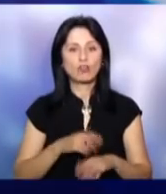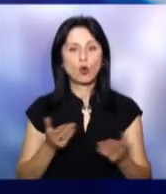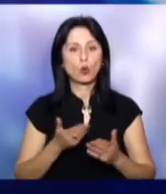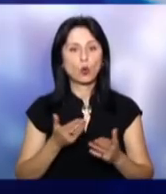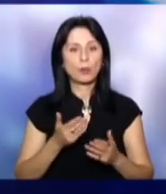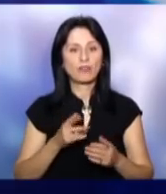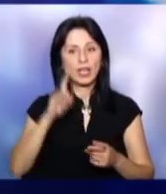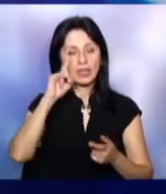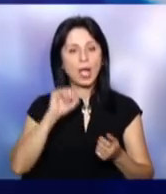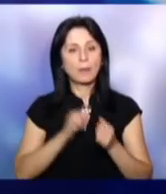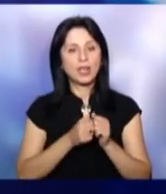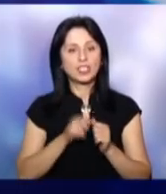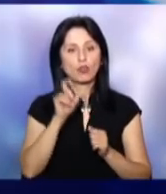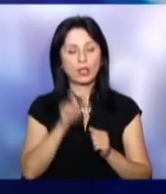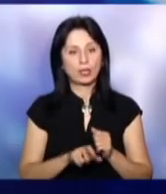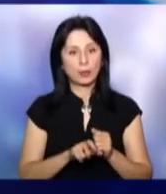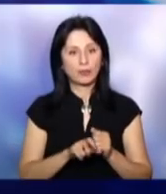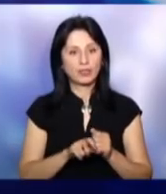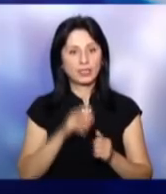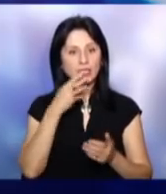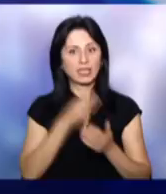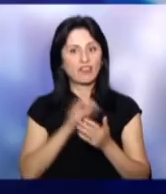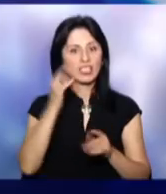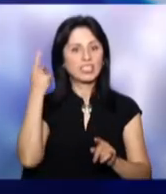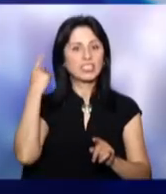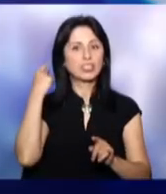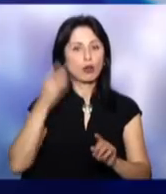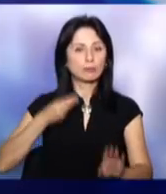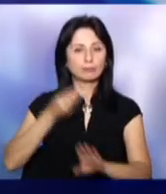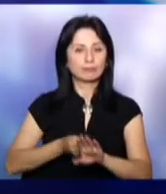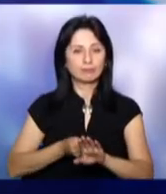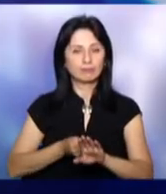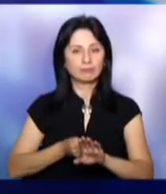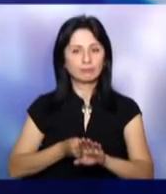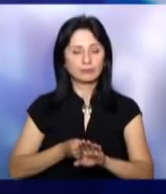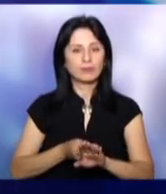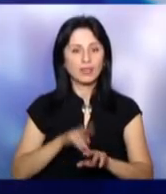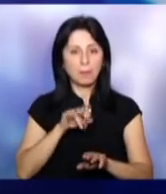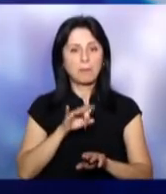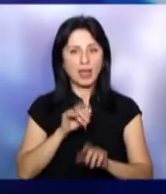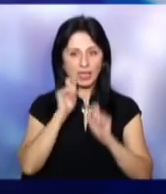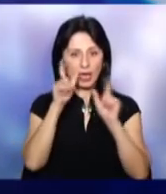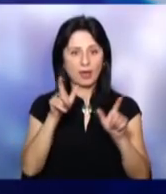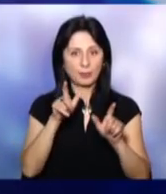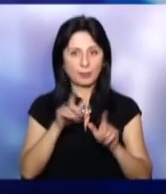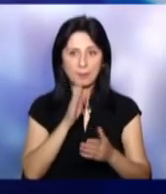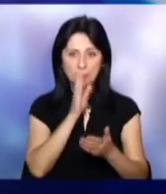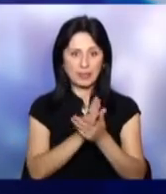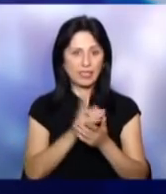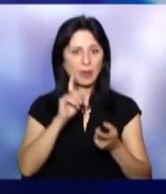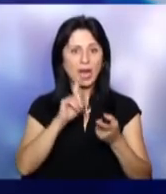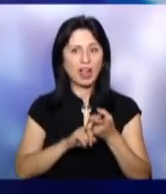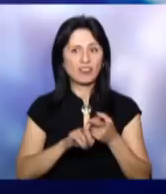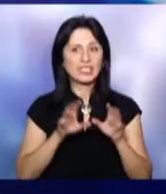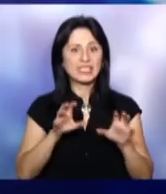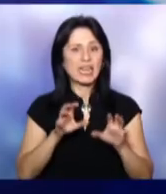რომელიც დაამახსოვრდა ადამიანს თავისი წარსული განცდებიდან. ზოგჯერ პირდაპირ აღარც კი უკავშირდება იმ